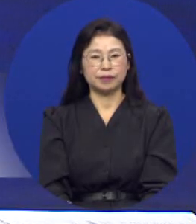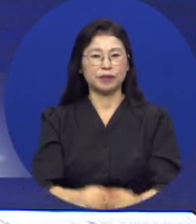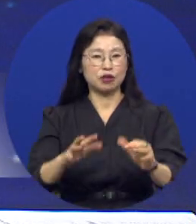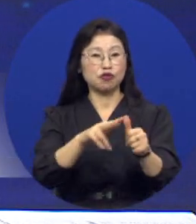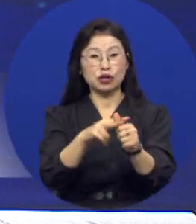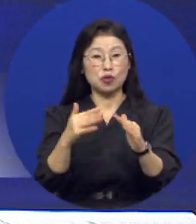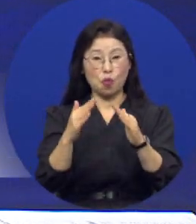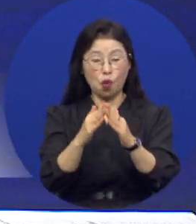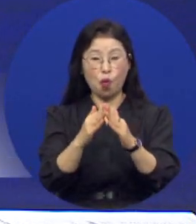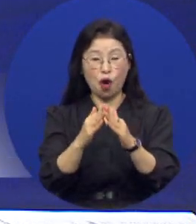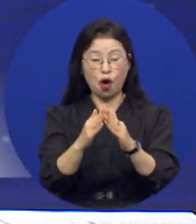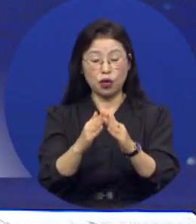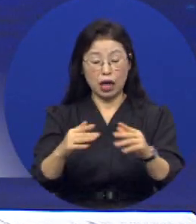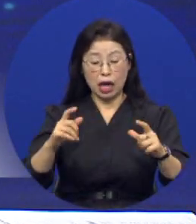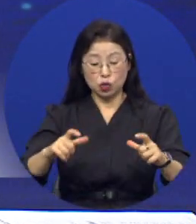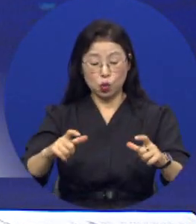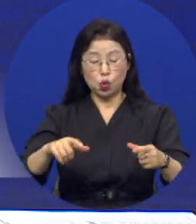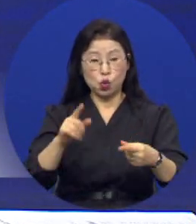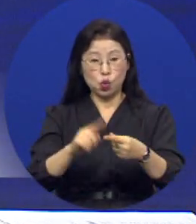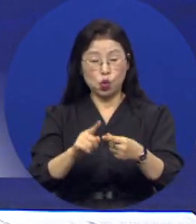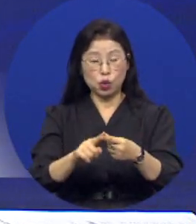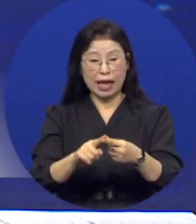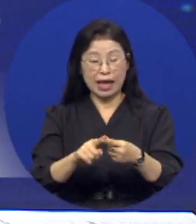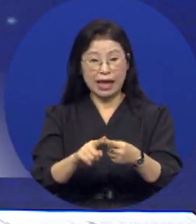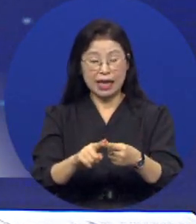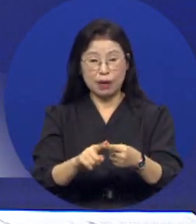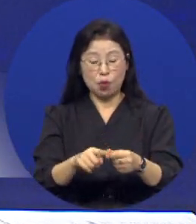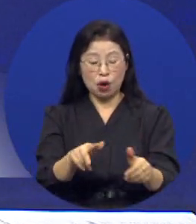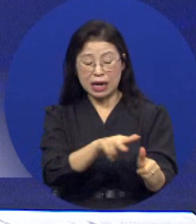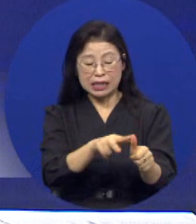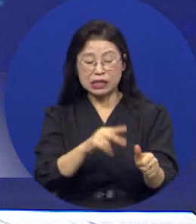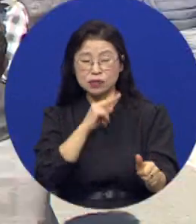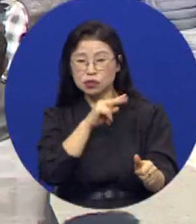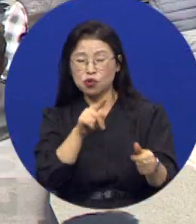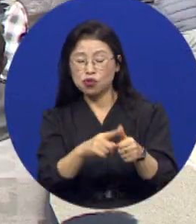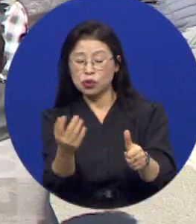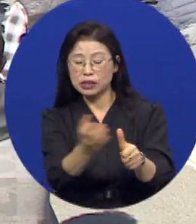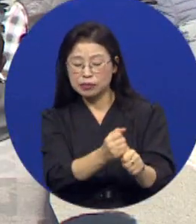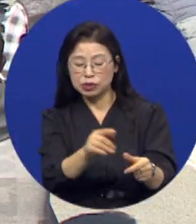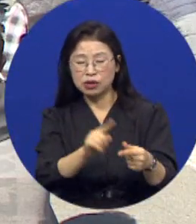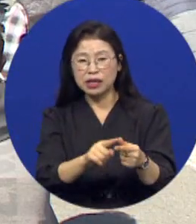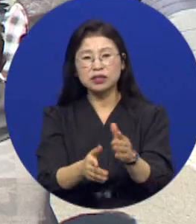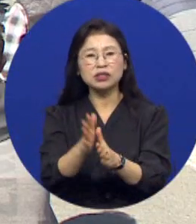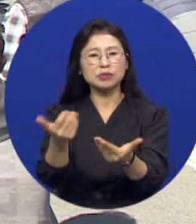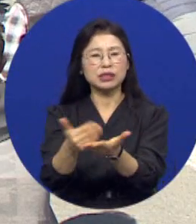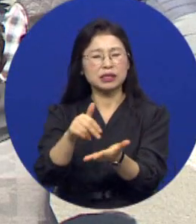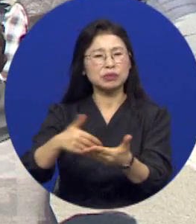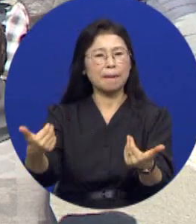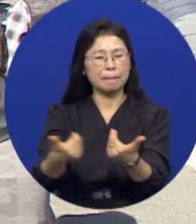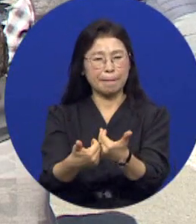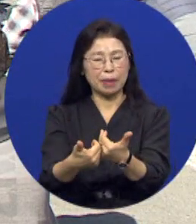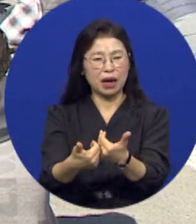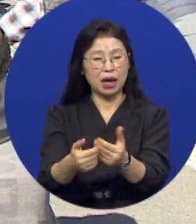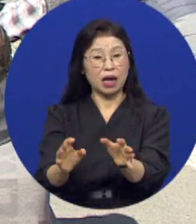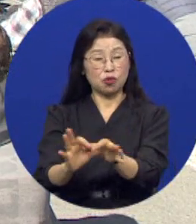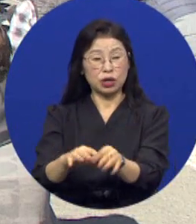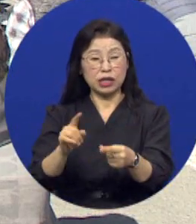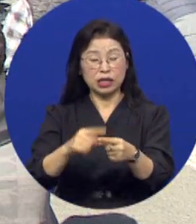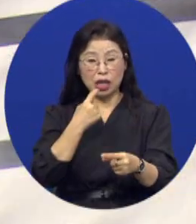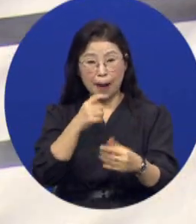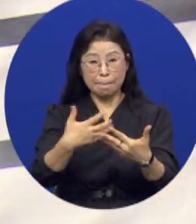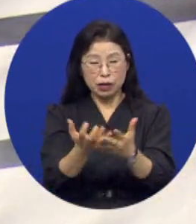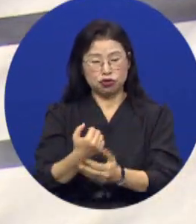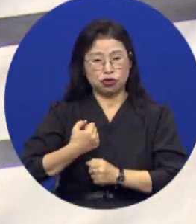국정원의 도내 진보 인사 체포와 구속에 대해 시민사회 단체들이 반발하고 나섰습니다. 공안 탄압 저지와